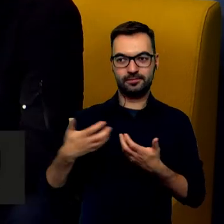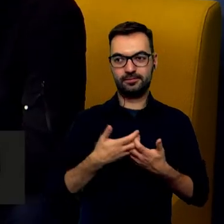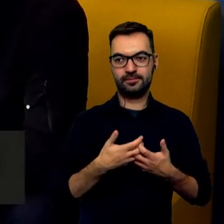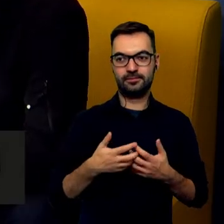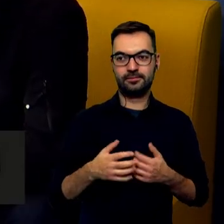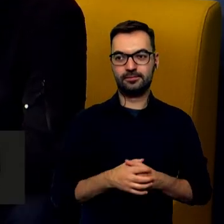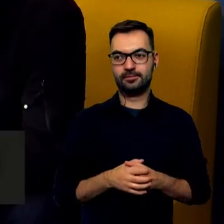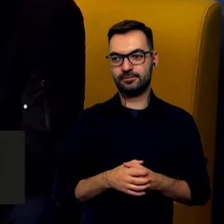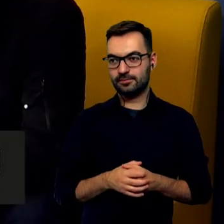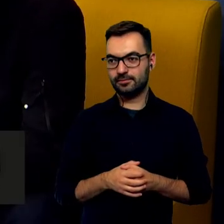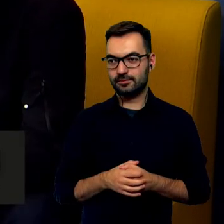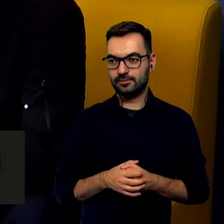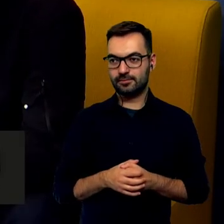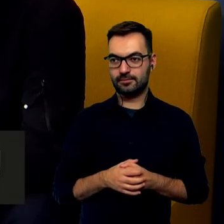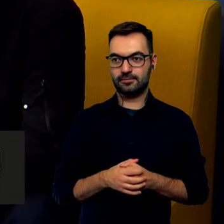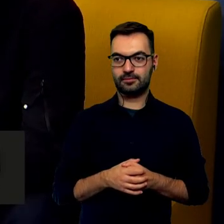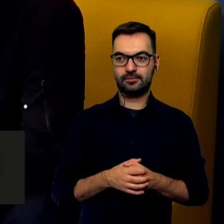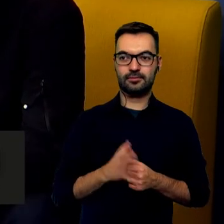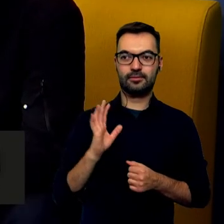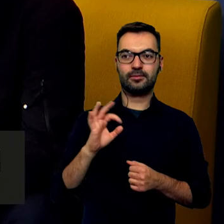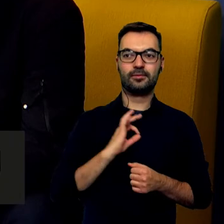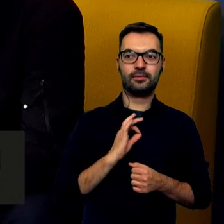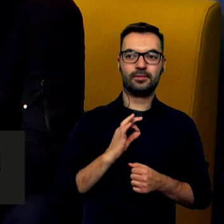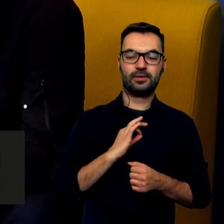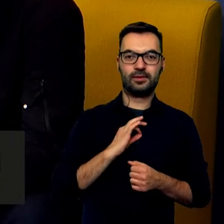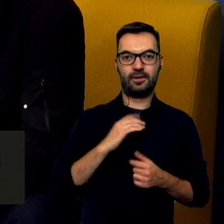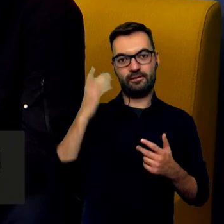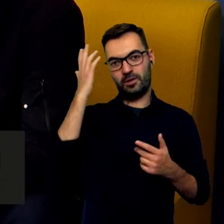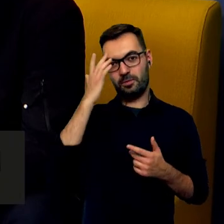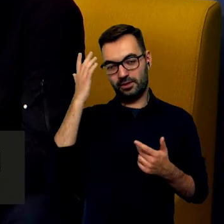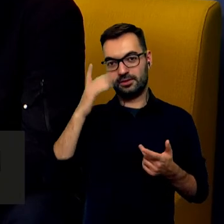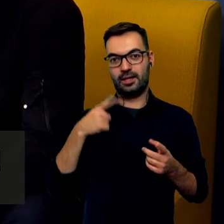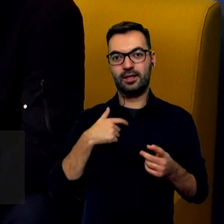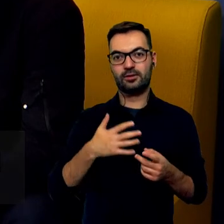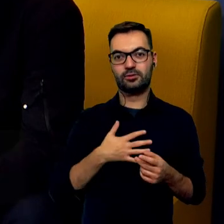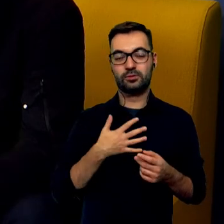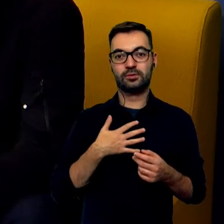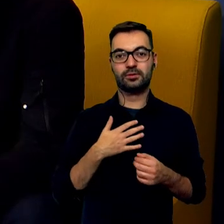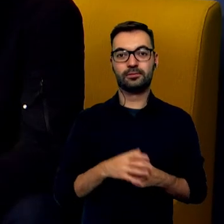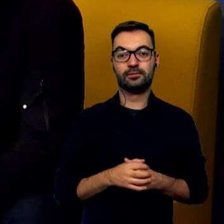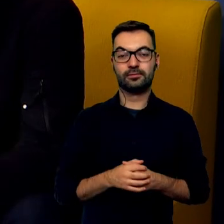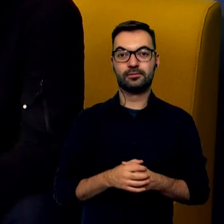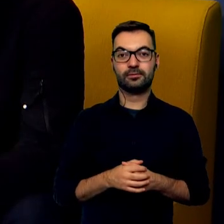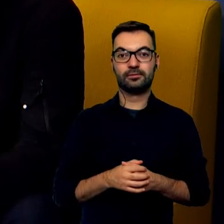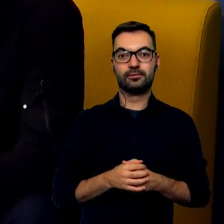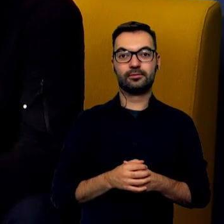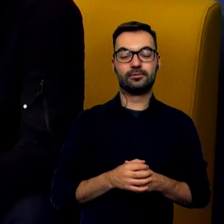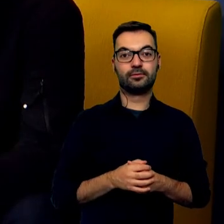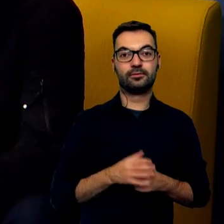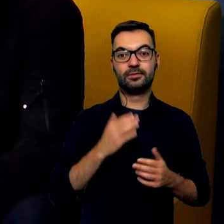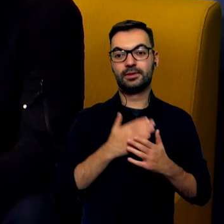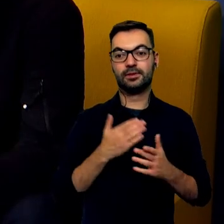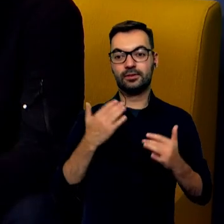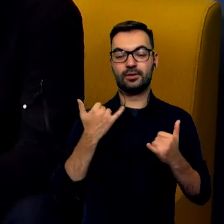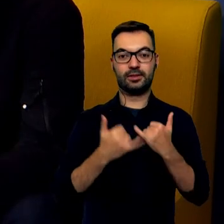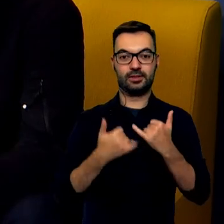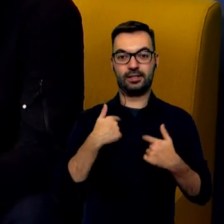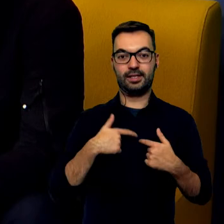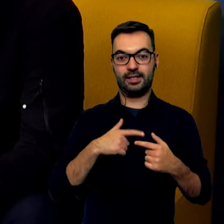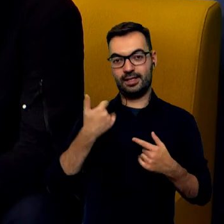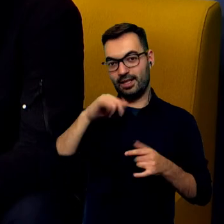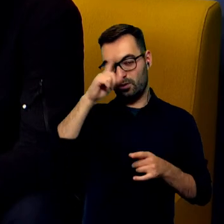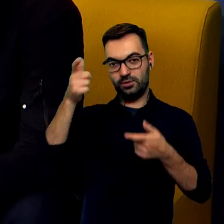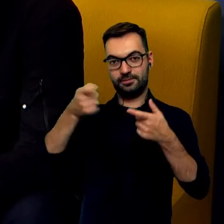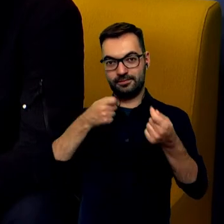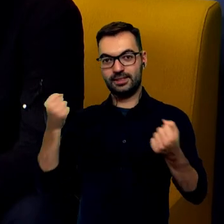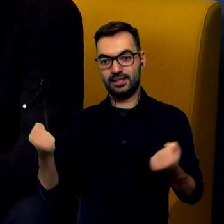gdzieś pewną moją wizją, ale uważam, że tylko poprzez właśnie zaangażowanie